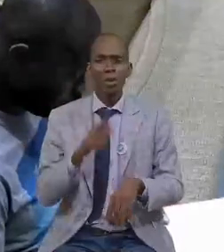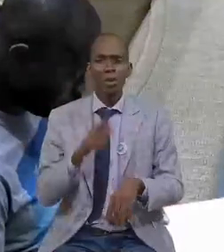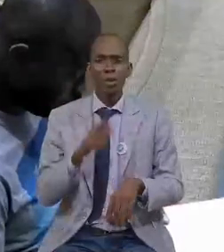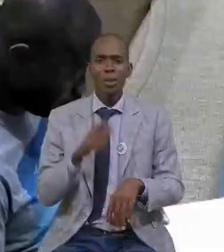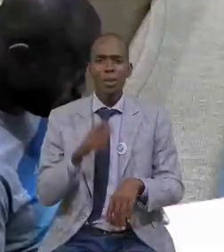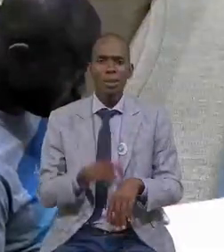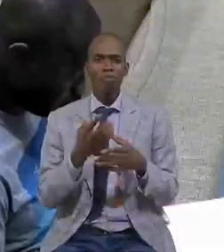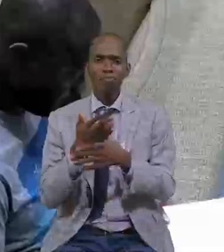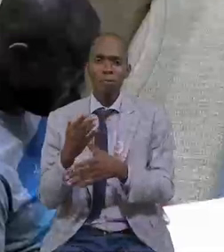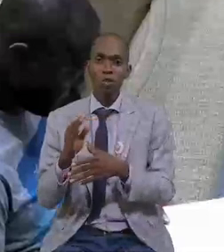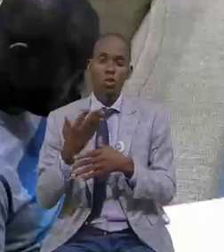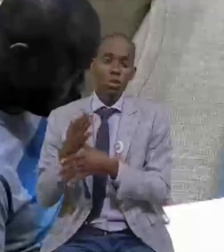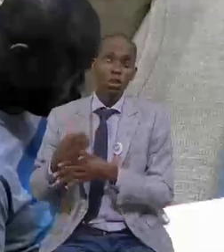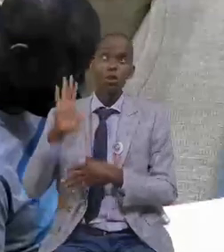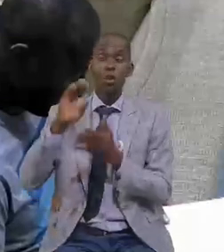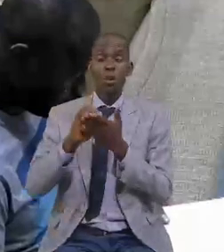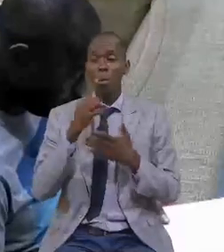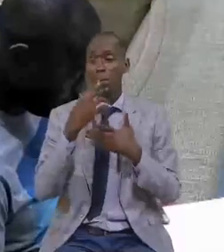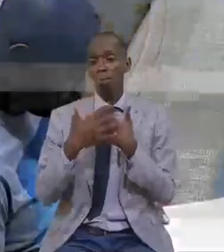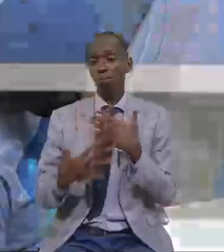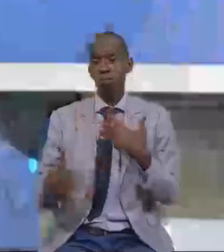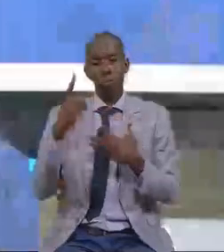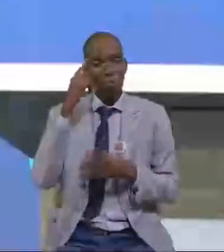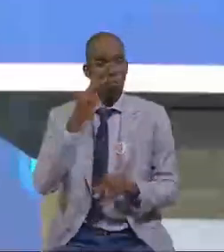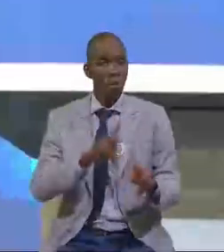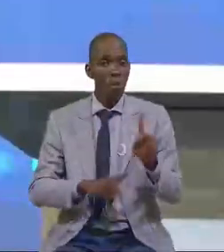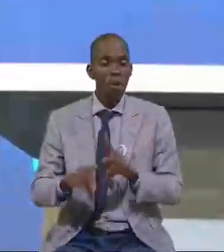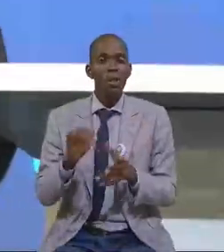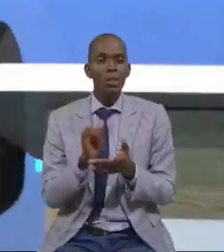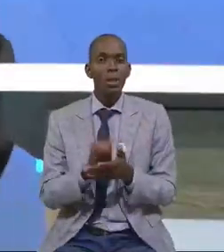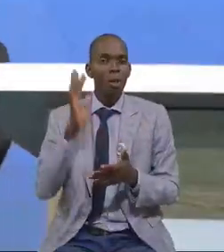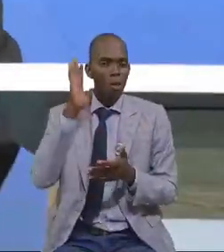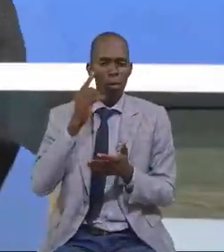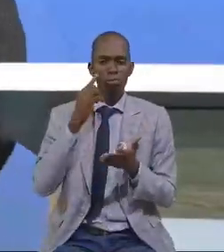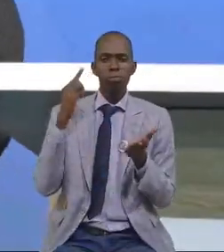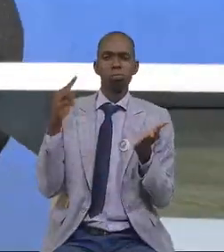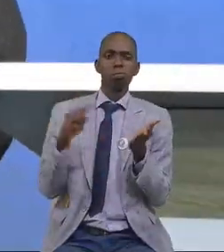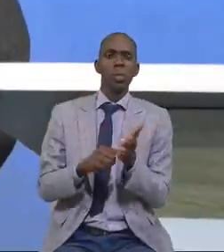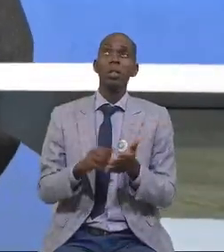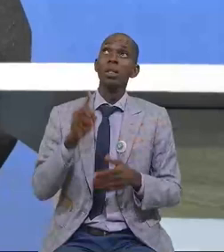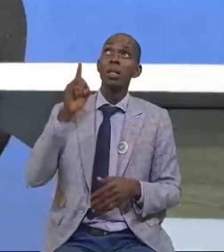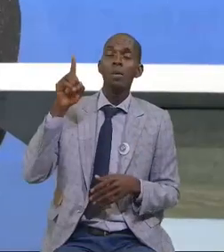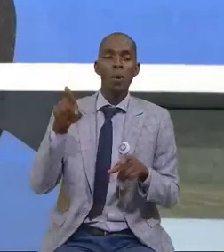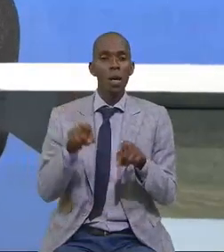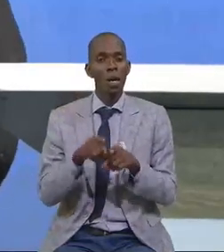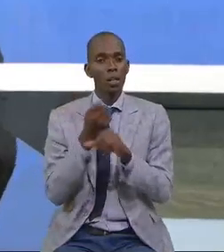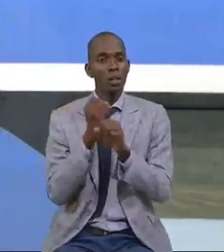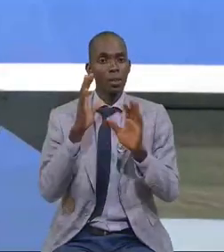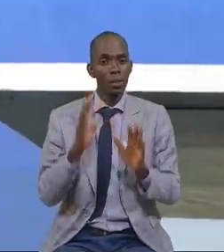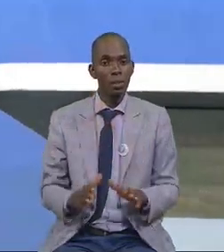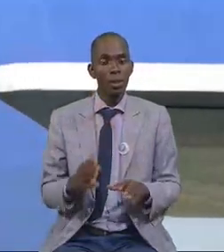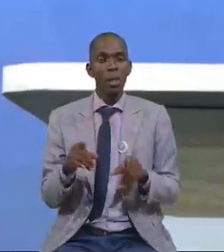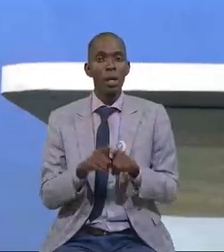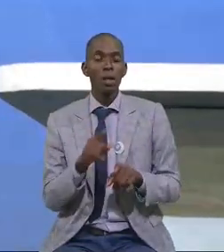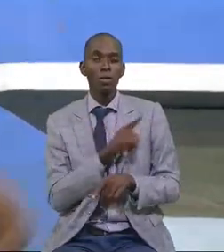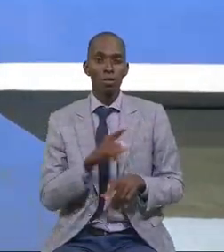pour verser son sang pour ceux qui vont le reconnaître. Et en tant que sauveur, en tant que